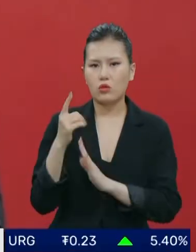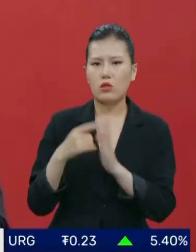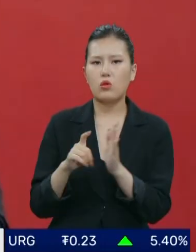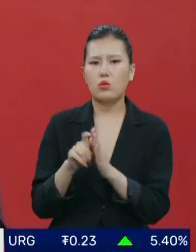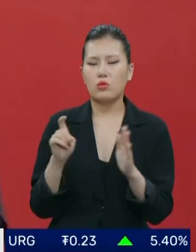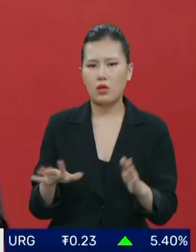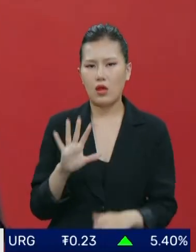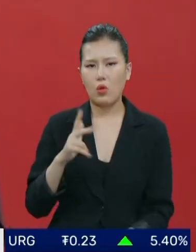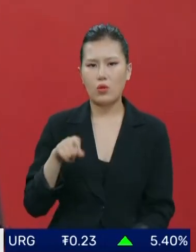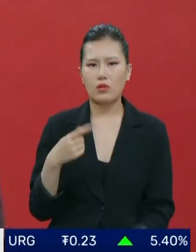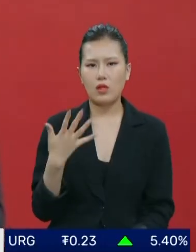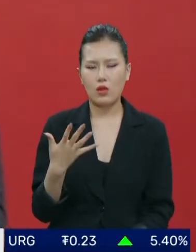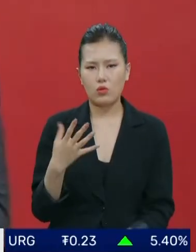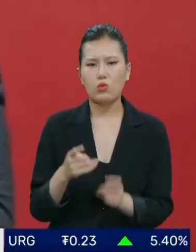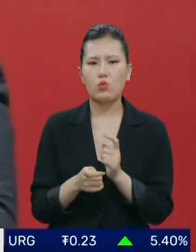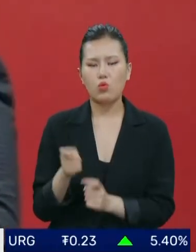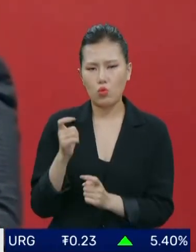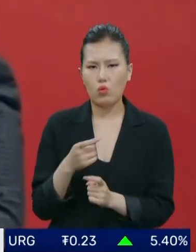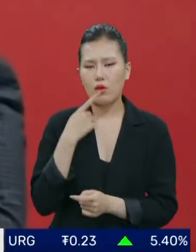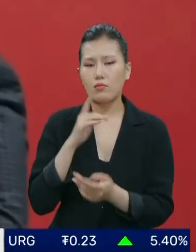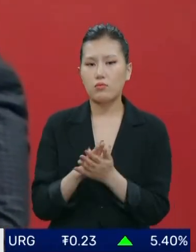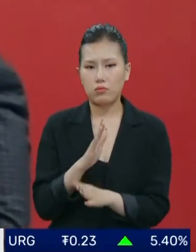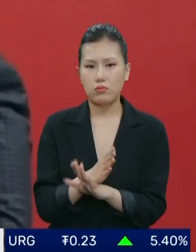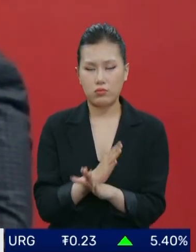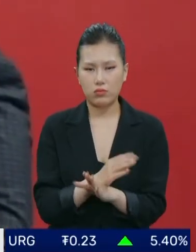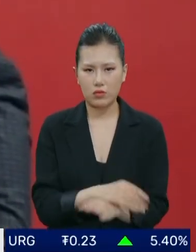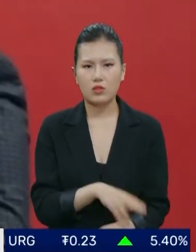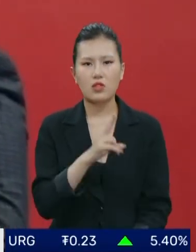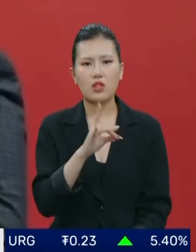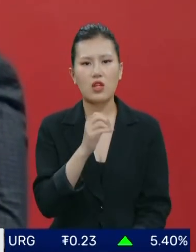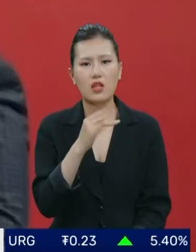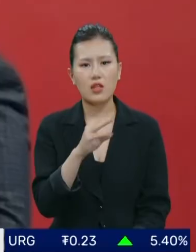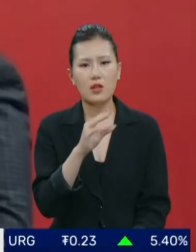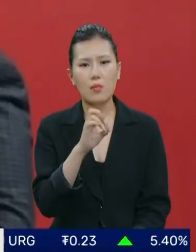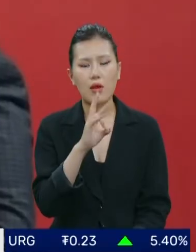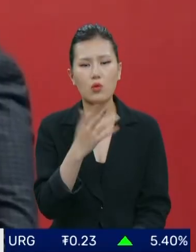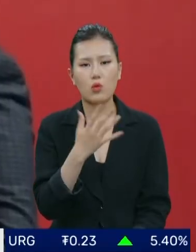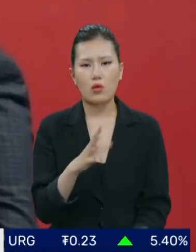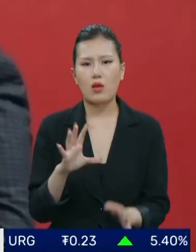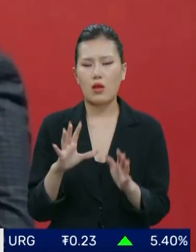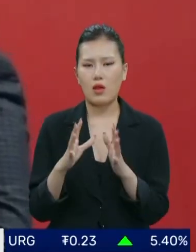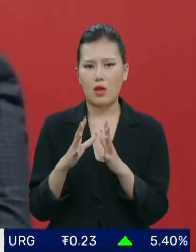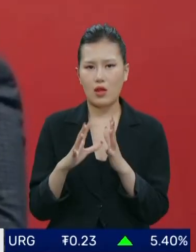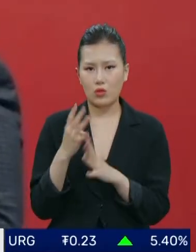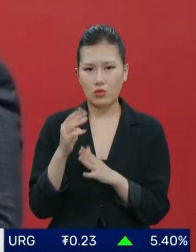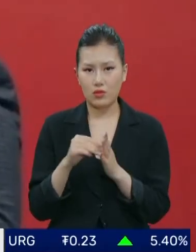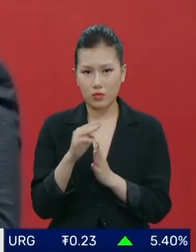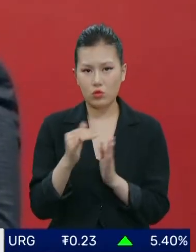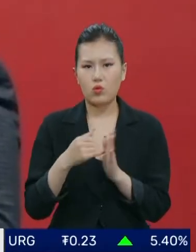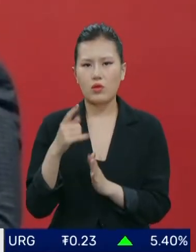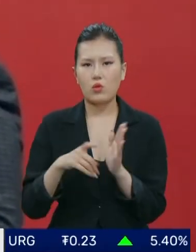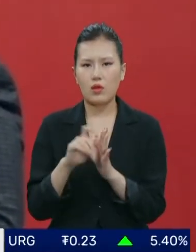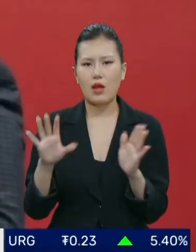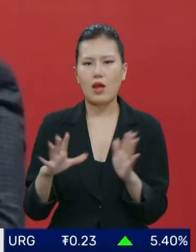13.5% хүүтэйгээр авъя гэдэг санал ирвэсэн. А кредит банк болохоор 10 тэрбум төгрөгийг бид нэр 6 сарын хугацаатай 12% хүүтэй